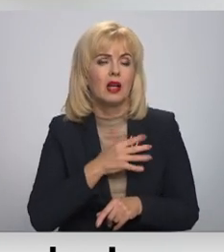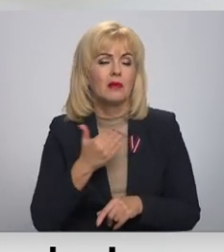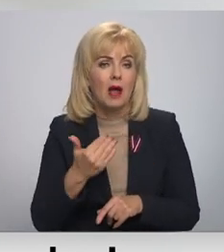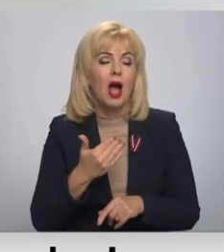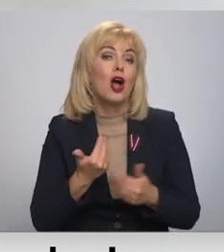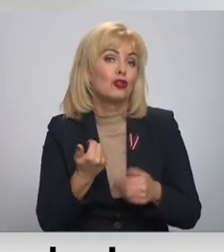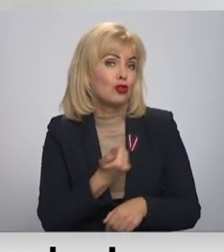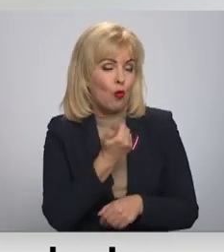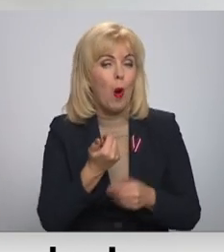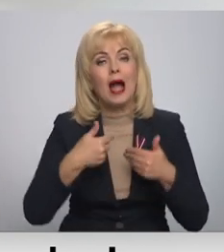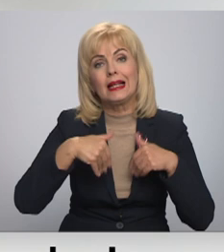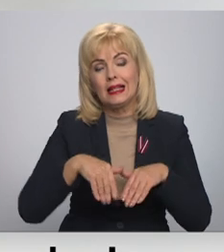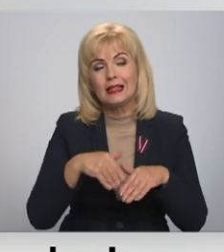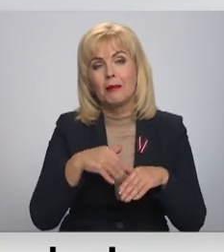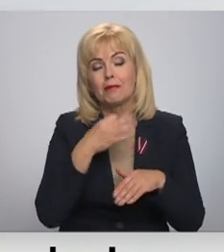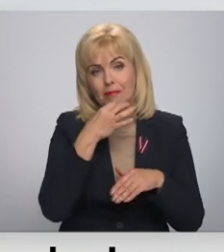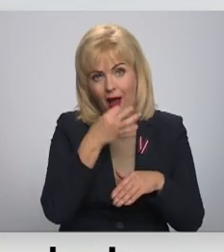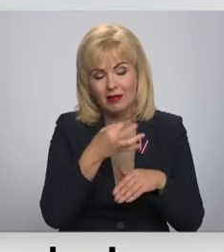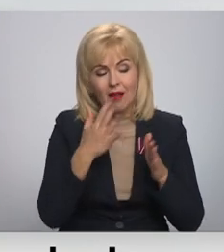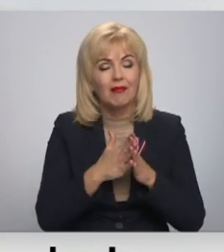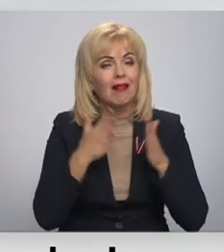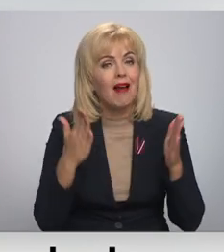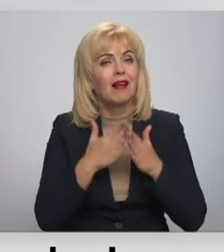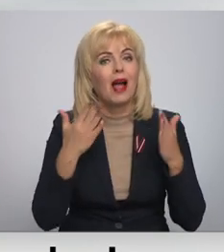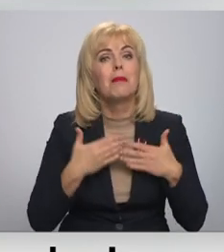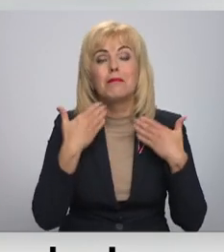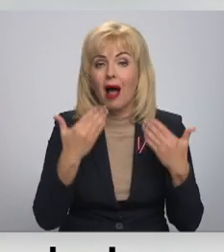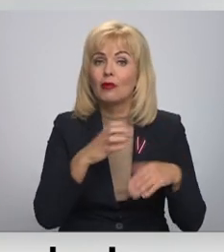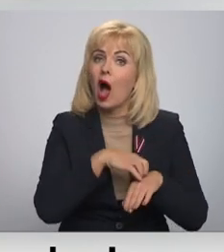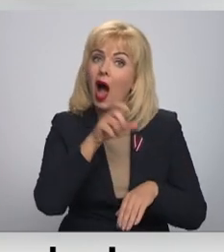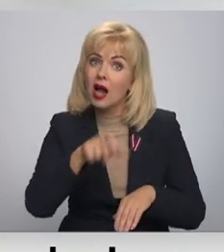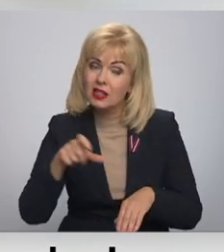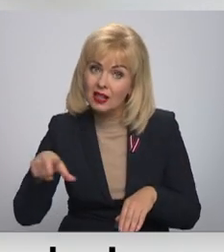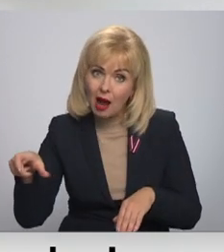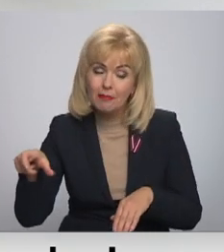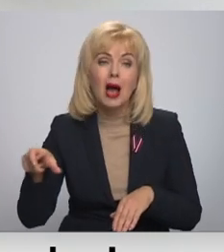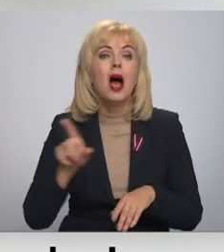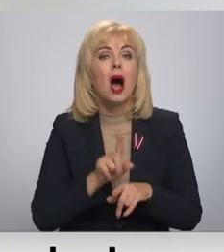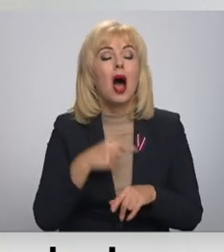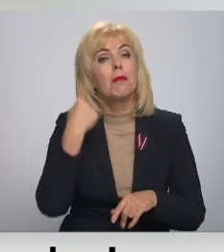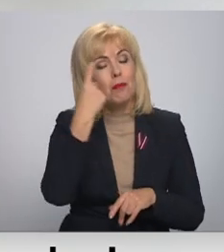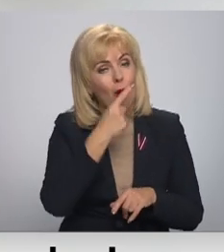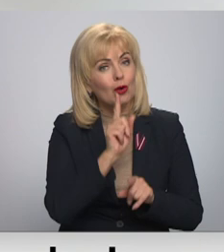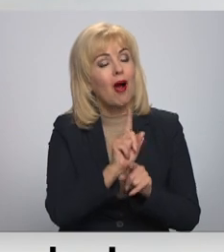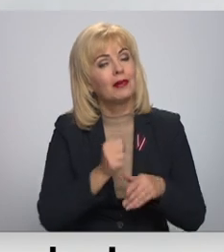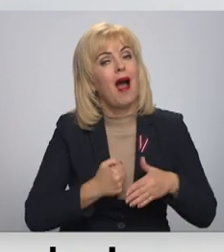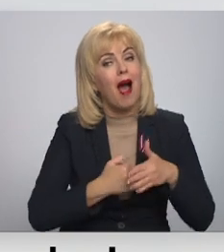mēs izlēmām pateikt tiem lielu paldies mediķiem, gan morāli